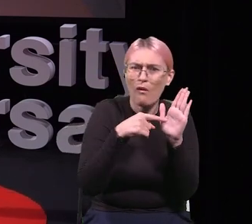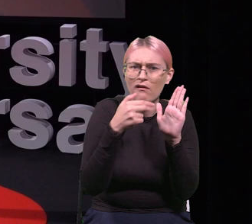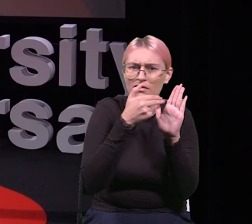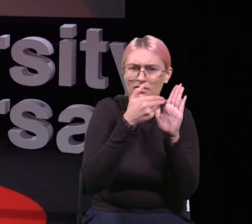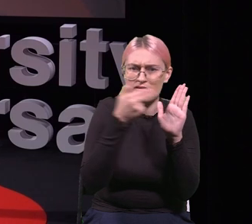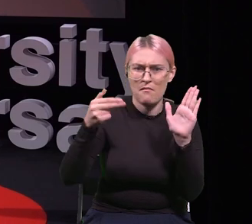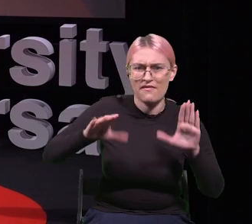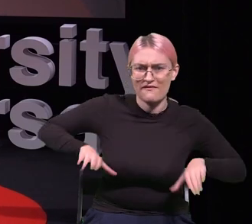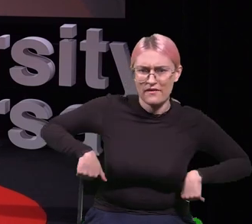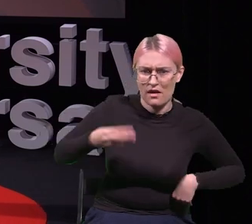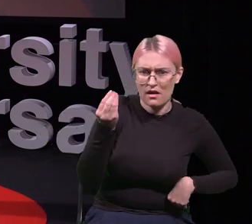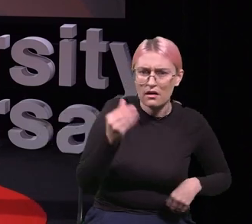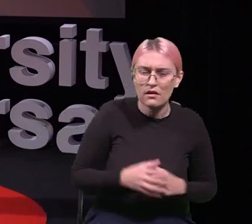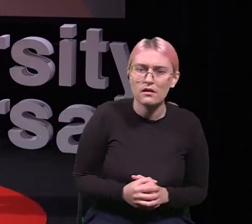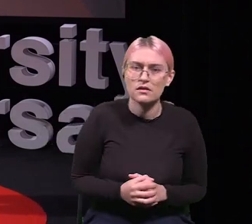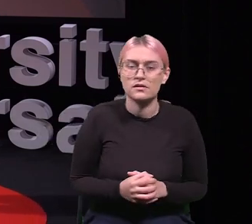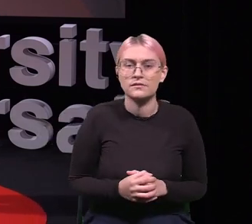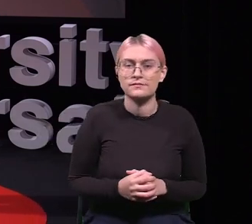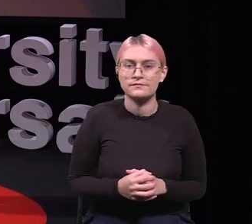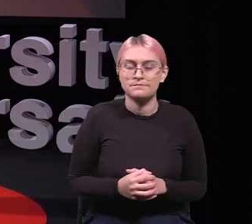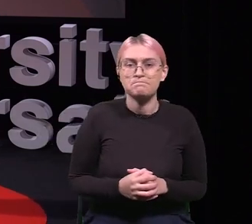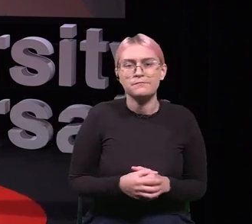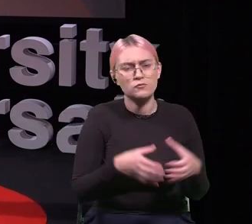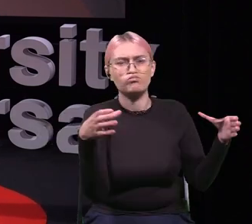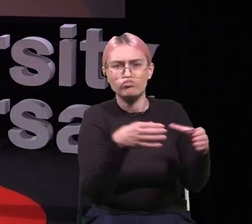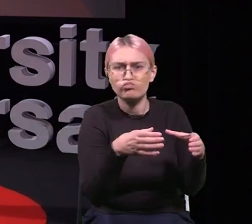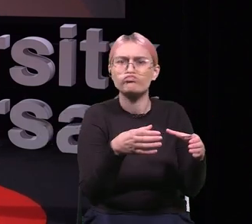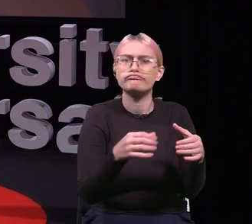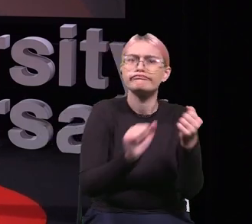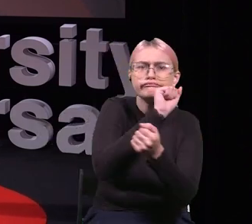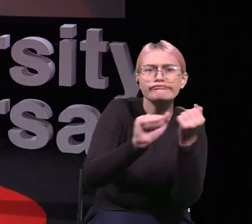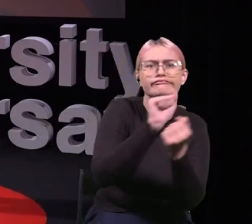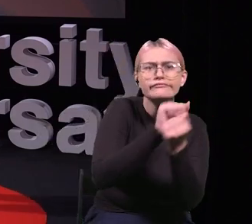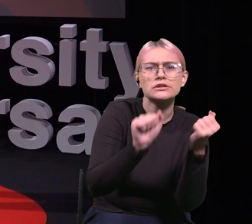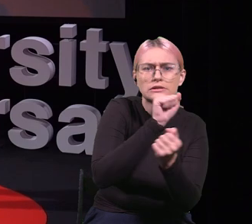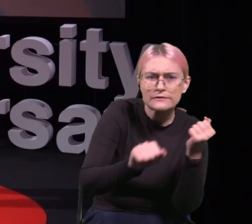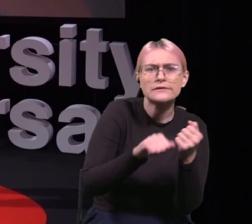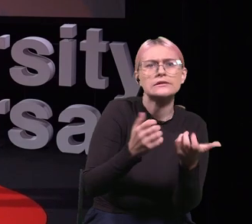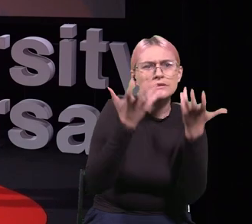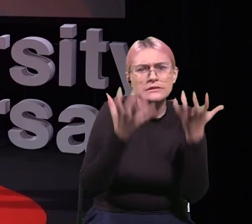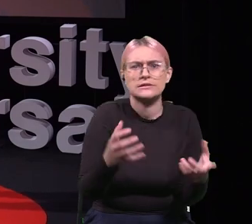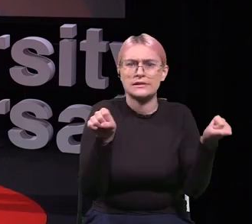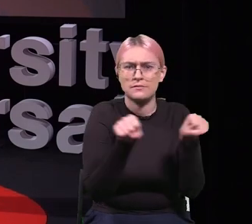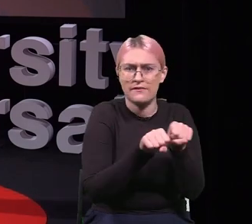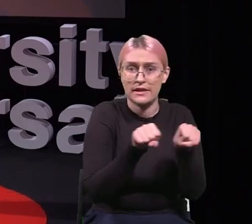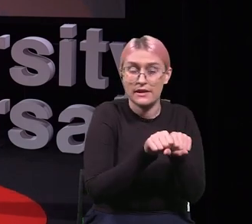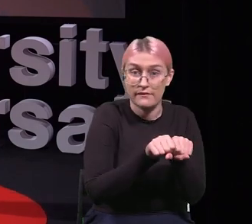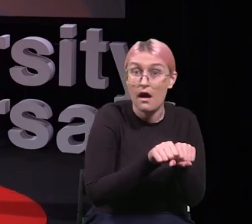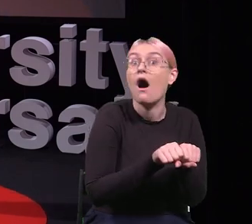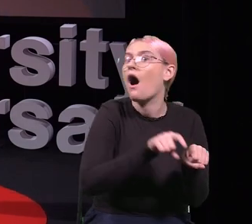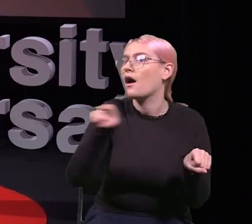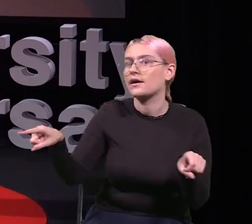wielu kredytobiorców, którzy mają kredyt w złotówkach. Nie chcę przesądzać tego, czy mają rację. Chcę tylko powiedzieć, że historia